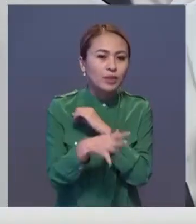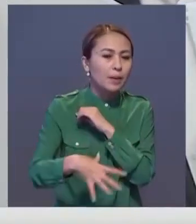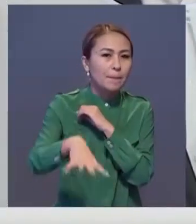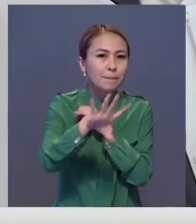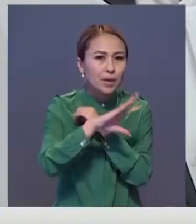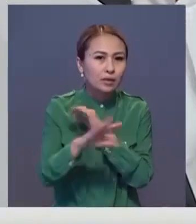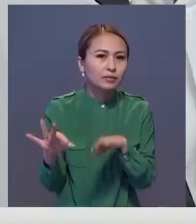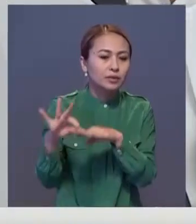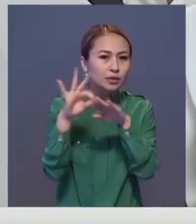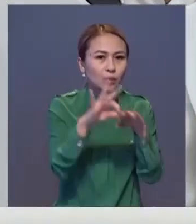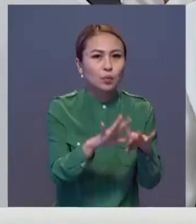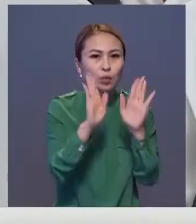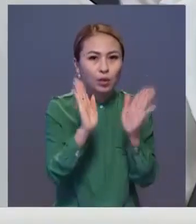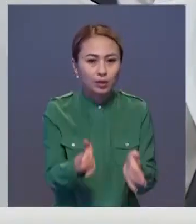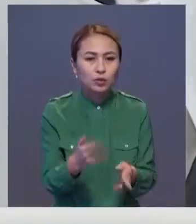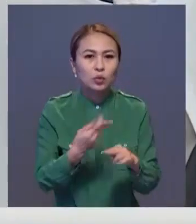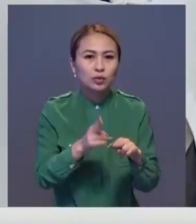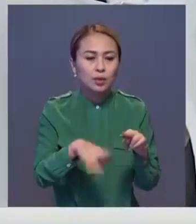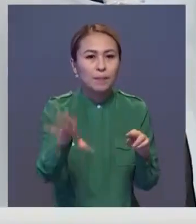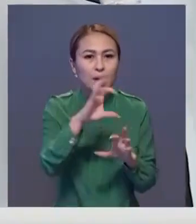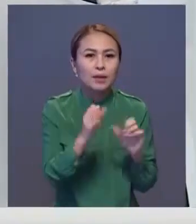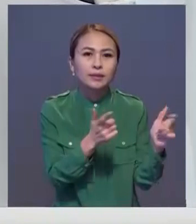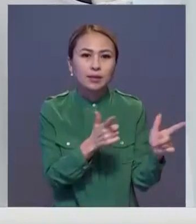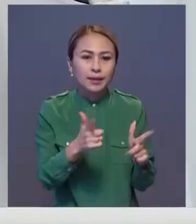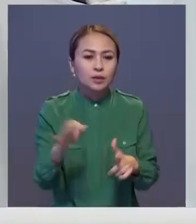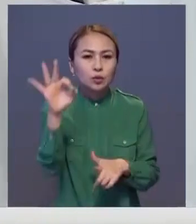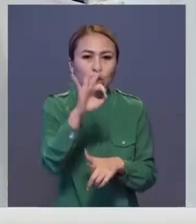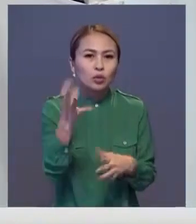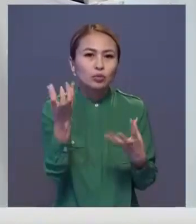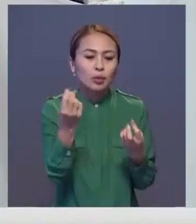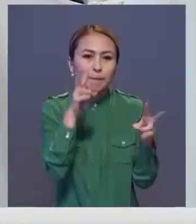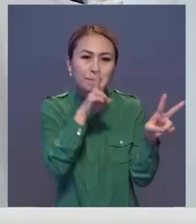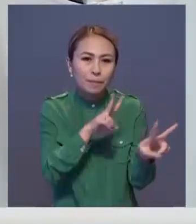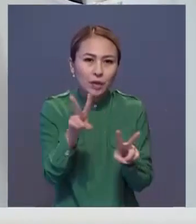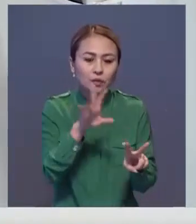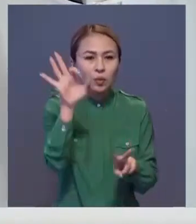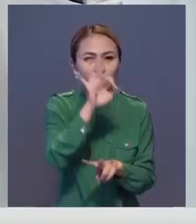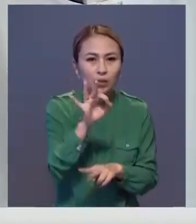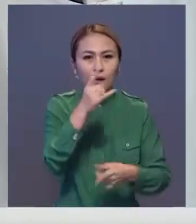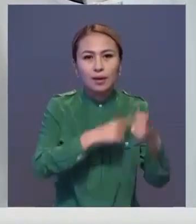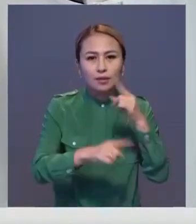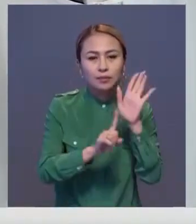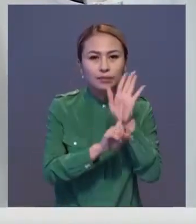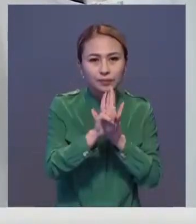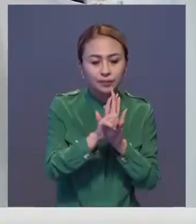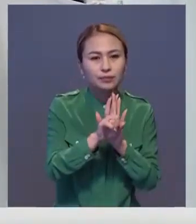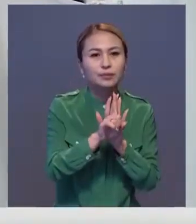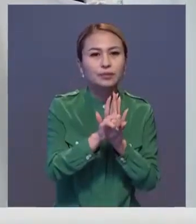түбегейлі жеткізілетін болады. Сондықтан соның дайындығы туралы тағы да бақылап, дайындығы туралы қайтадан қарап, соны